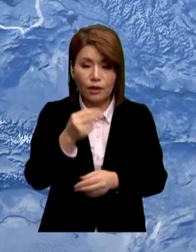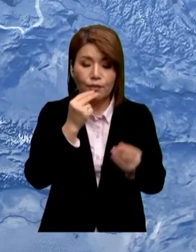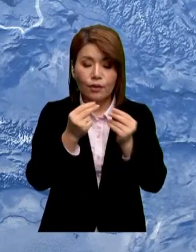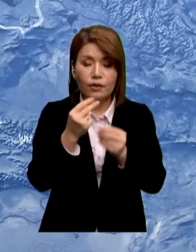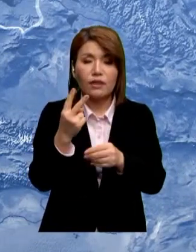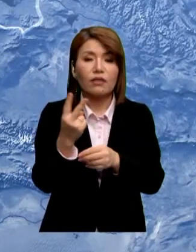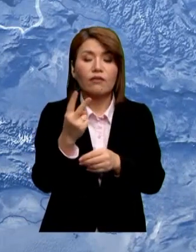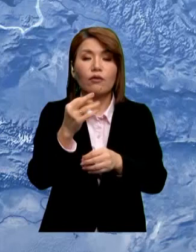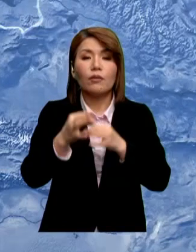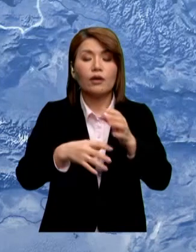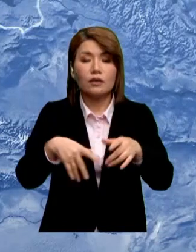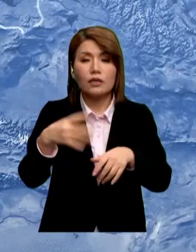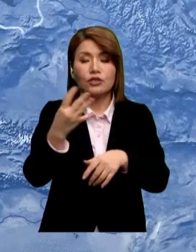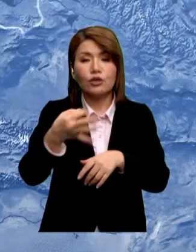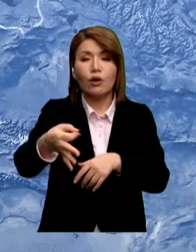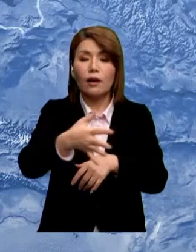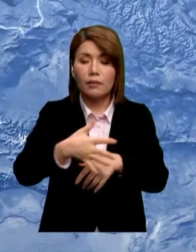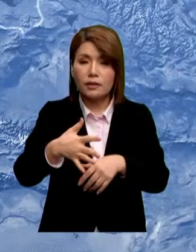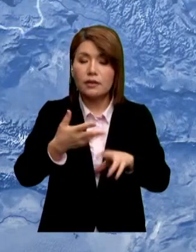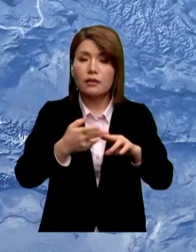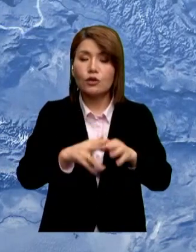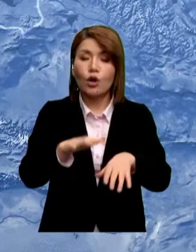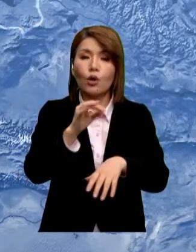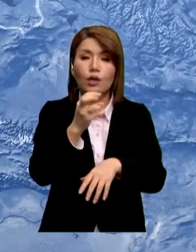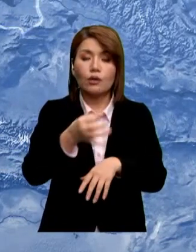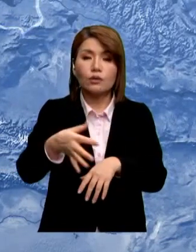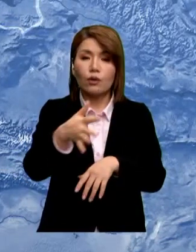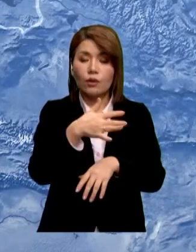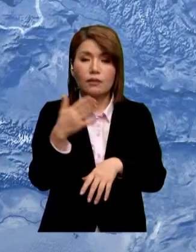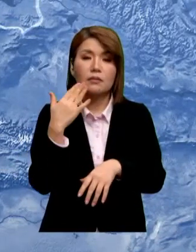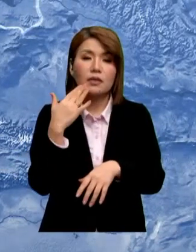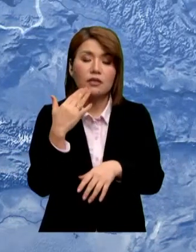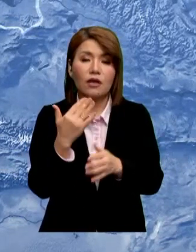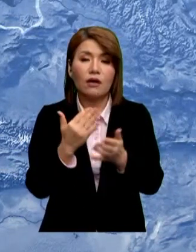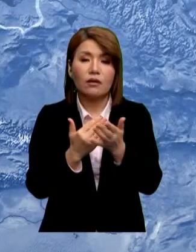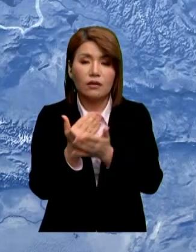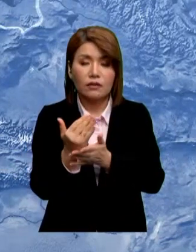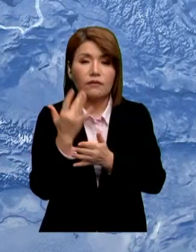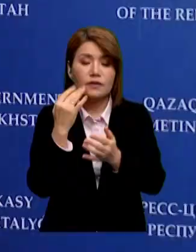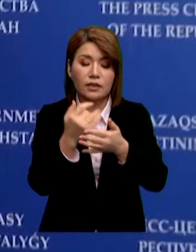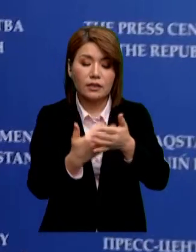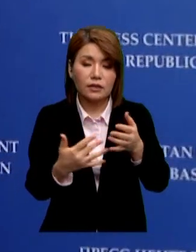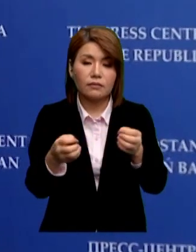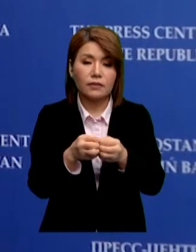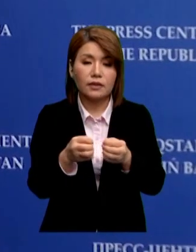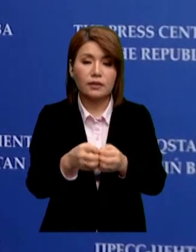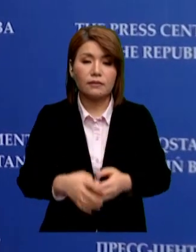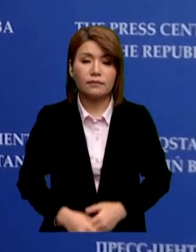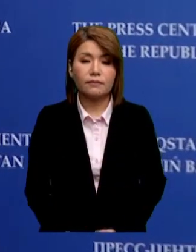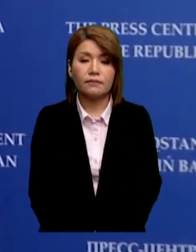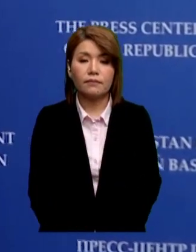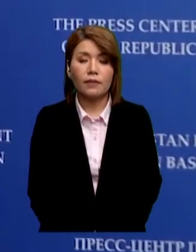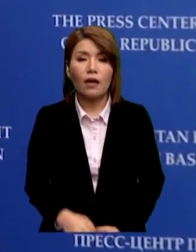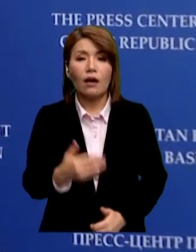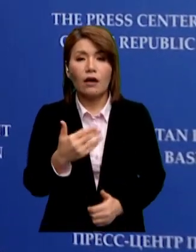двух мегаполисах и четырех областях. Причем Лутауская область почти не выходит из этого списка. По сдерживанию цен